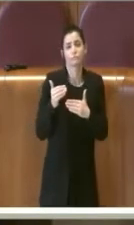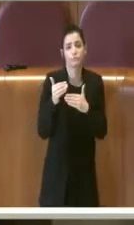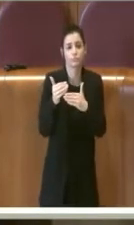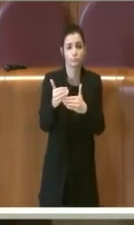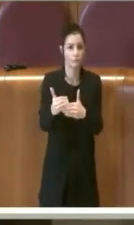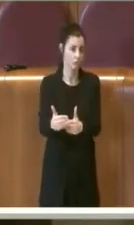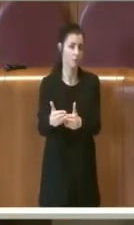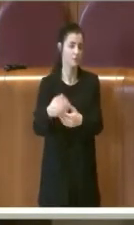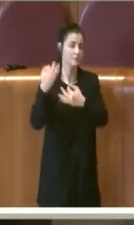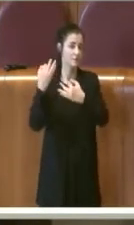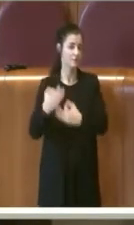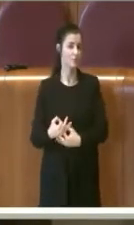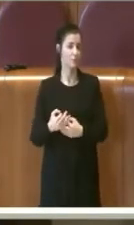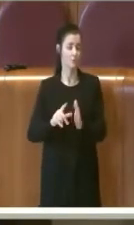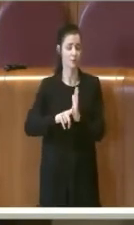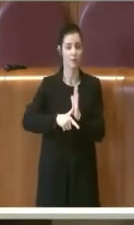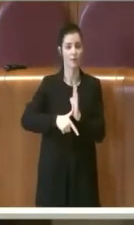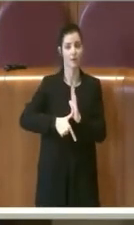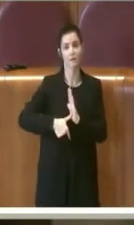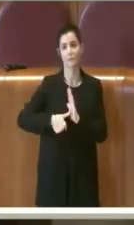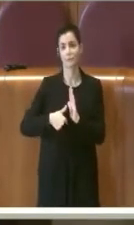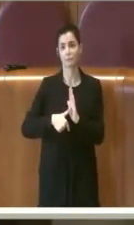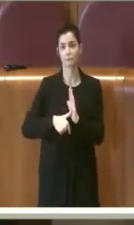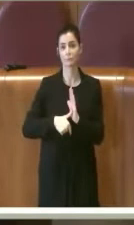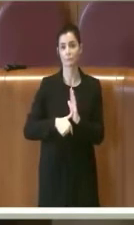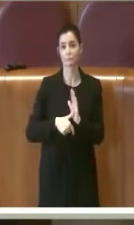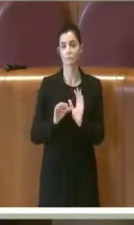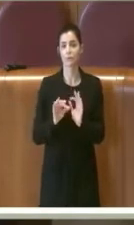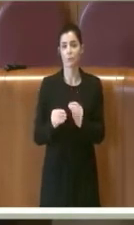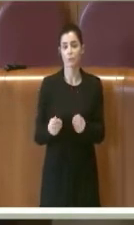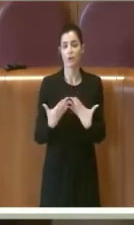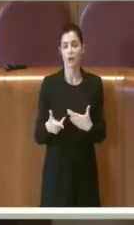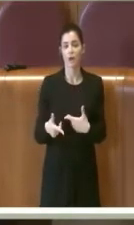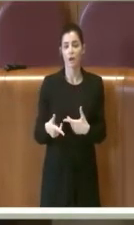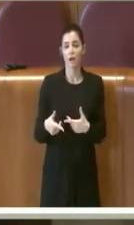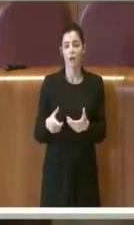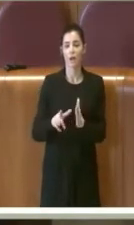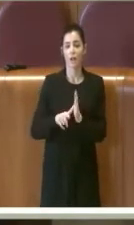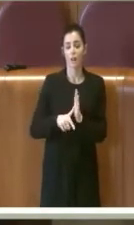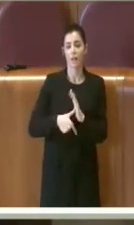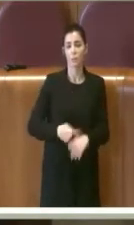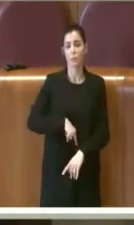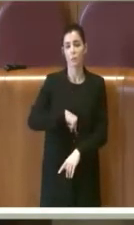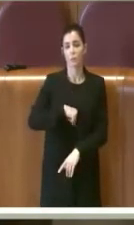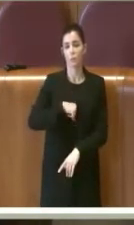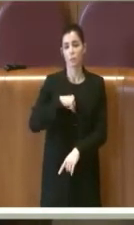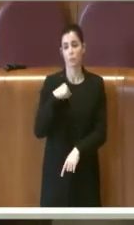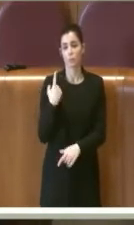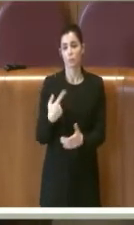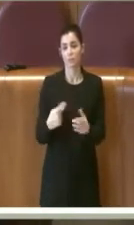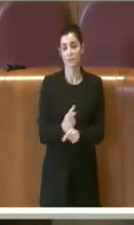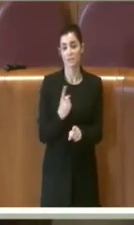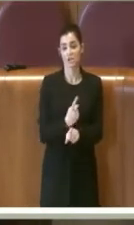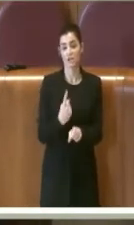pesantemente nel corso del tempo e andando, diciamo, di fatto a rallentare un'esigenza del territorio, perché io ricordo che